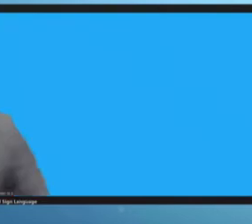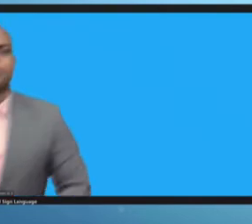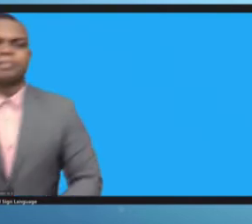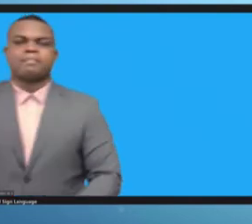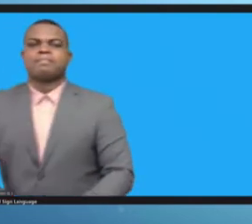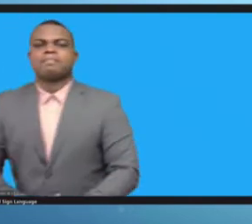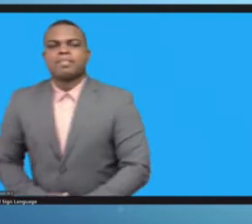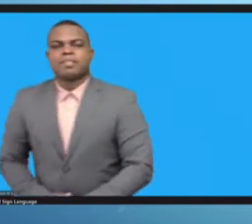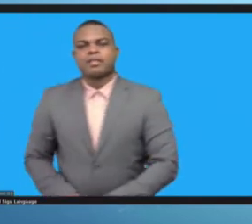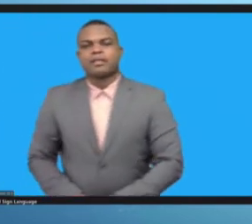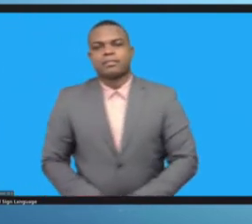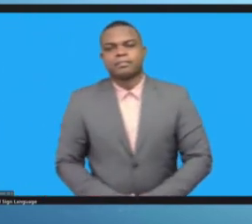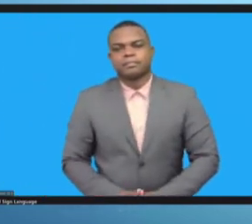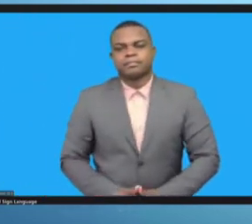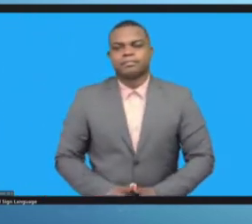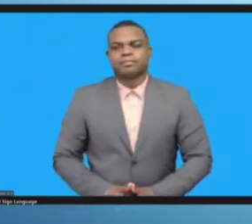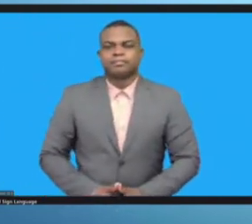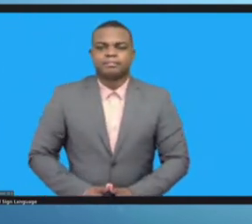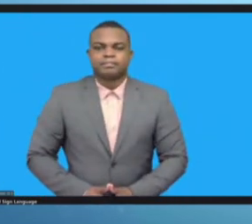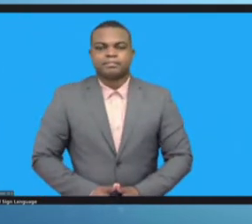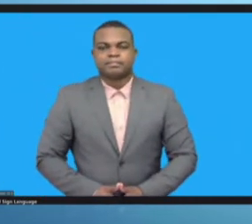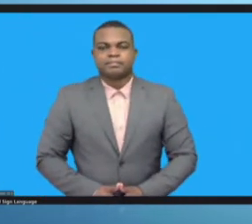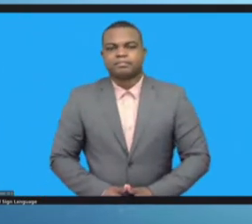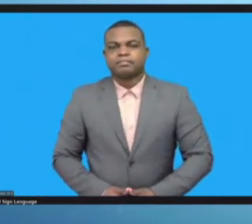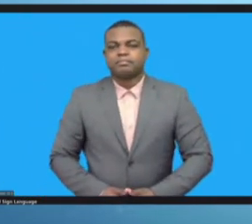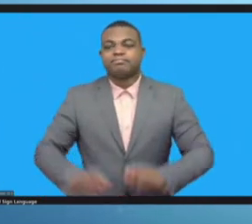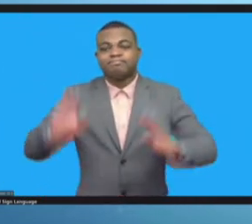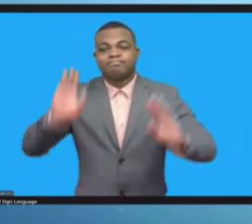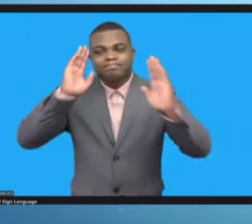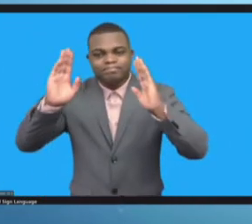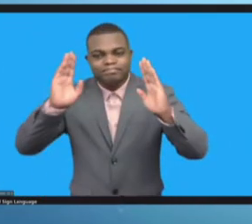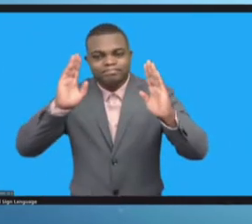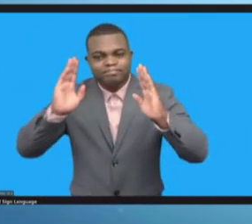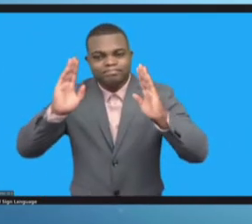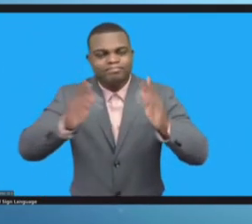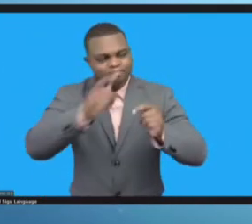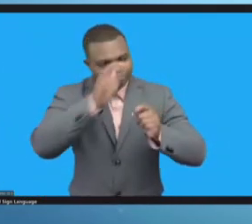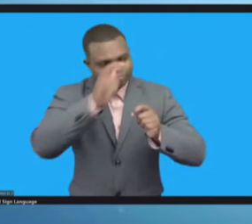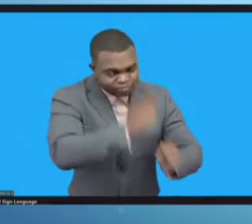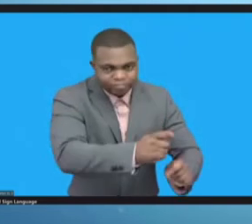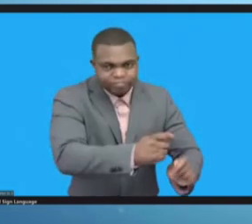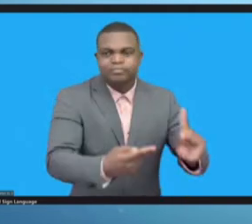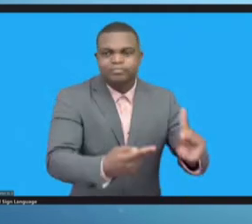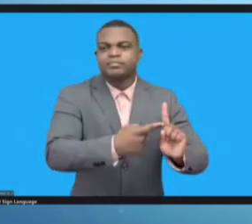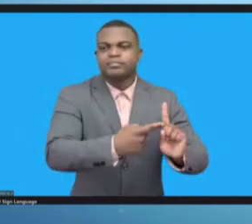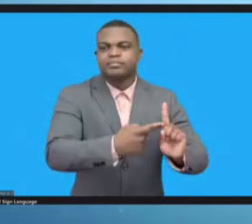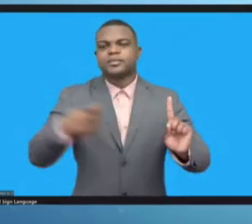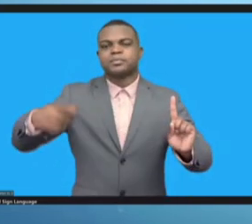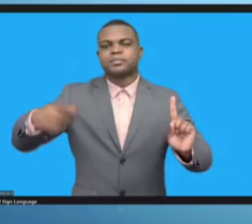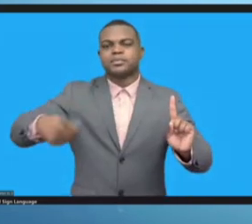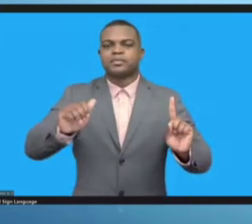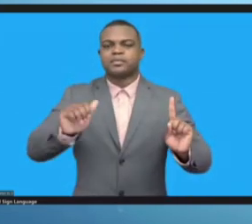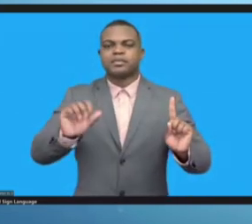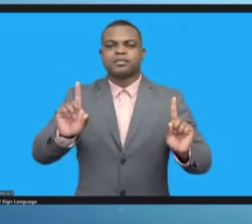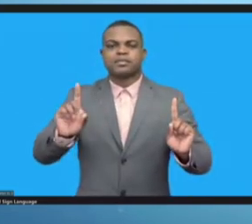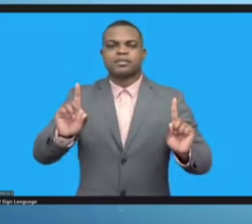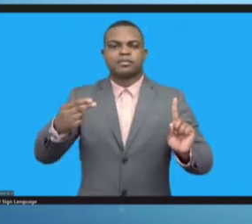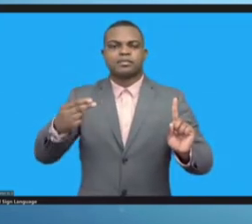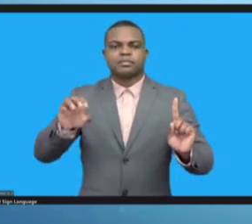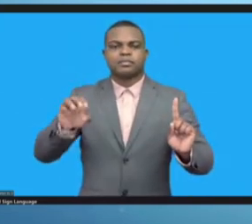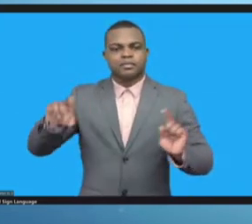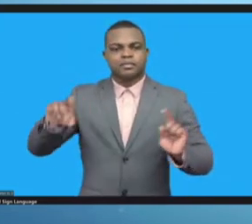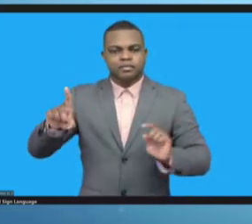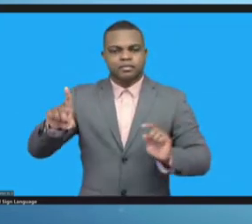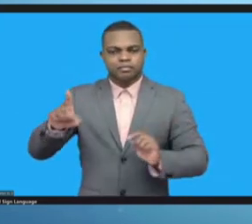Excellence, Dr. Abiy Ahmed, Premier ministre de la République démocratique fédérale de l'Éthiopie, honorable ministre, Votre